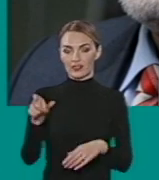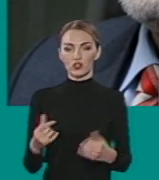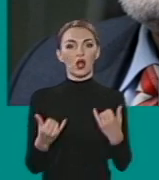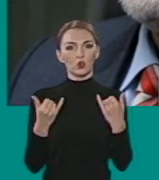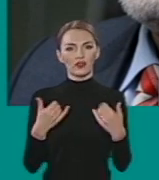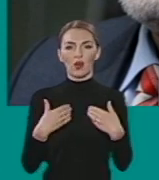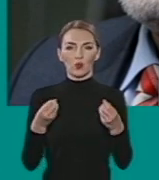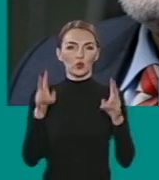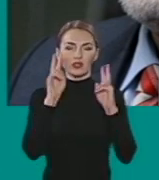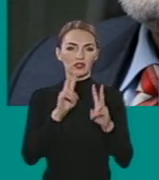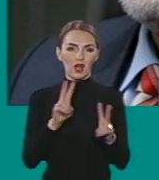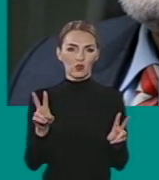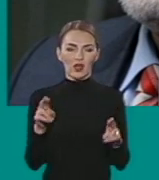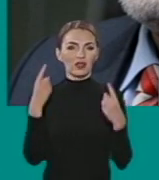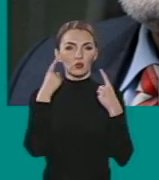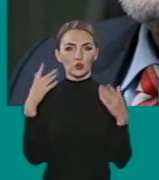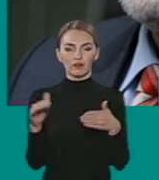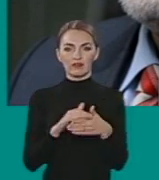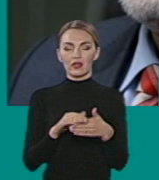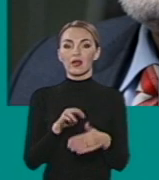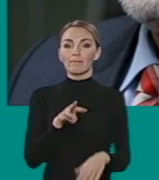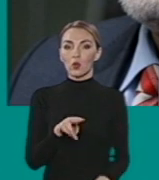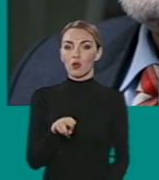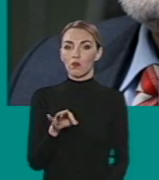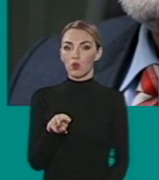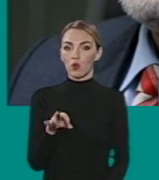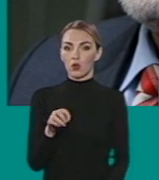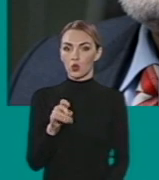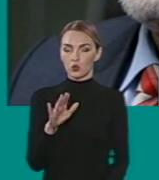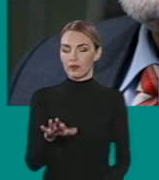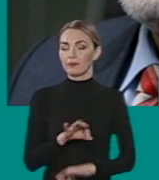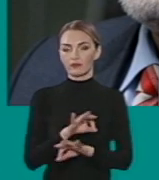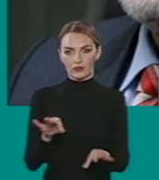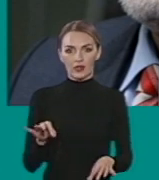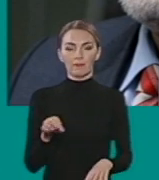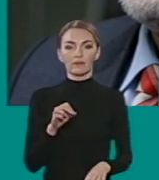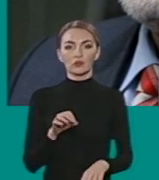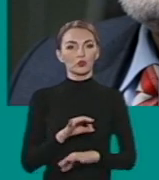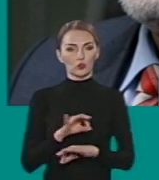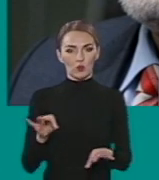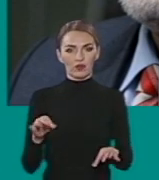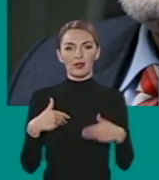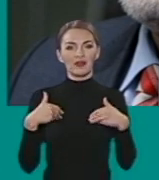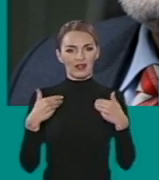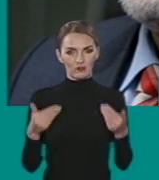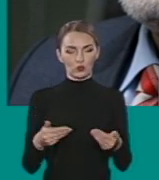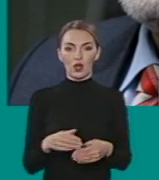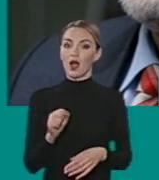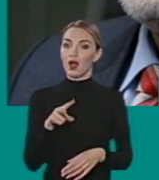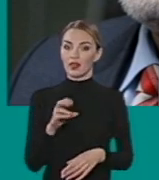шановна, я не знаю, я не почув його прізвище. Микола Полозов. Микола Полозов. Николай, я тебе дуже привітаю,